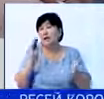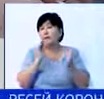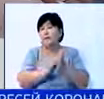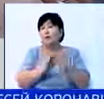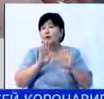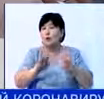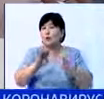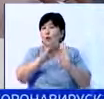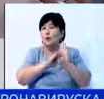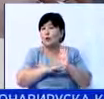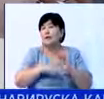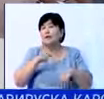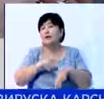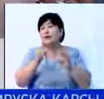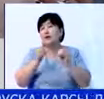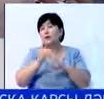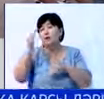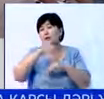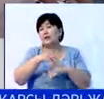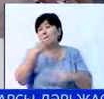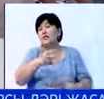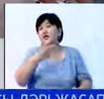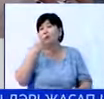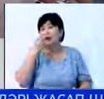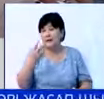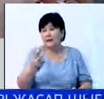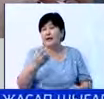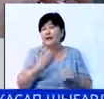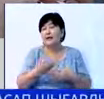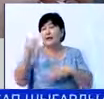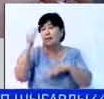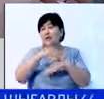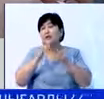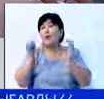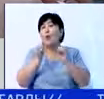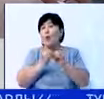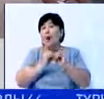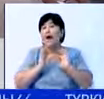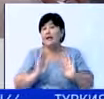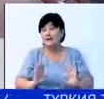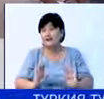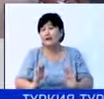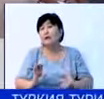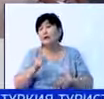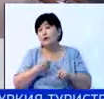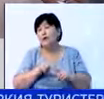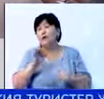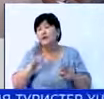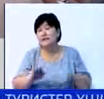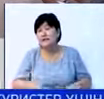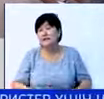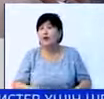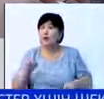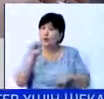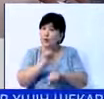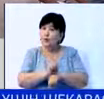бар. Сағат 10-нан кешке 22, яғни кешкі 10-ға дейін сол жерлерде